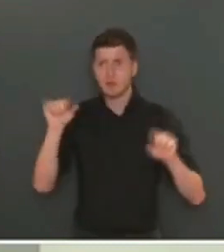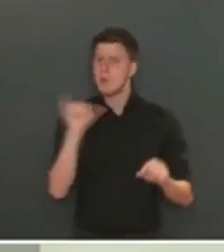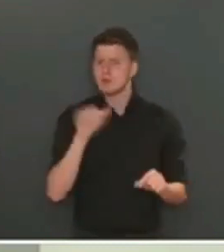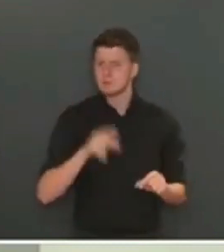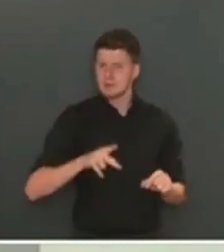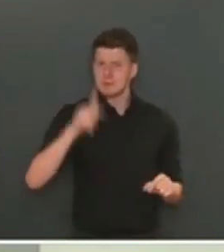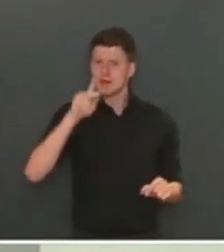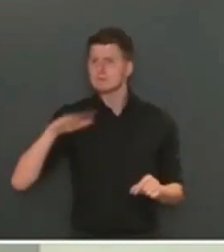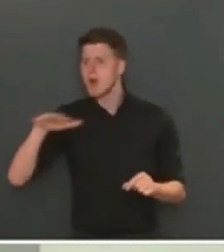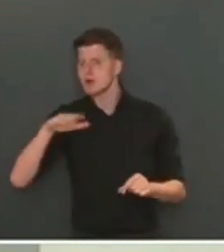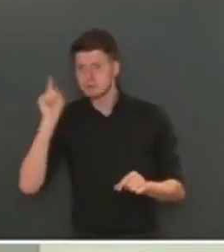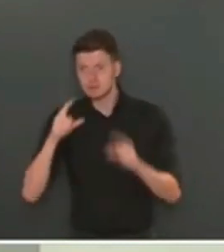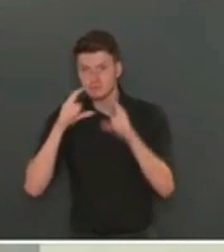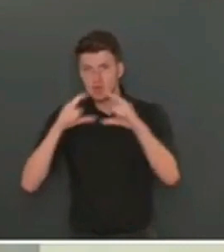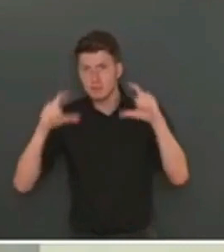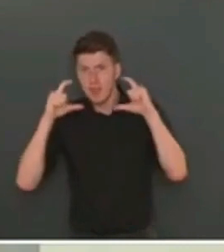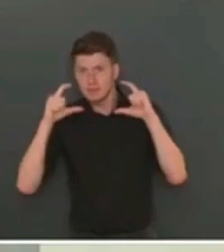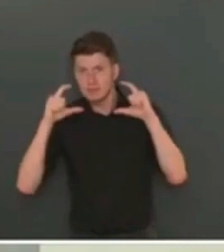قبل